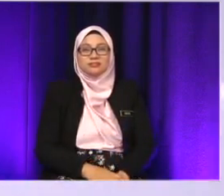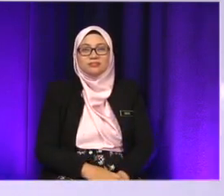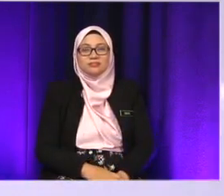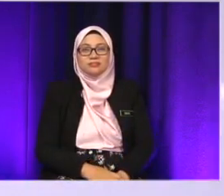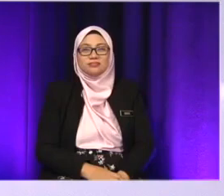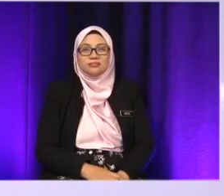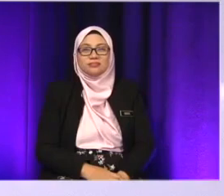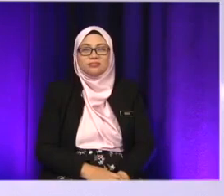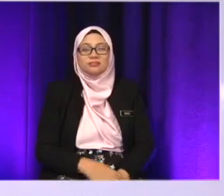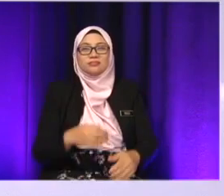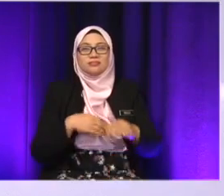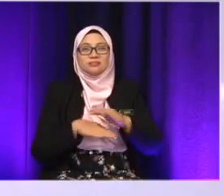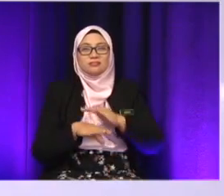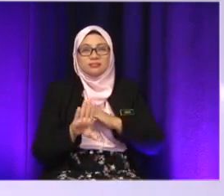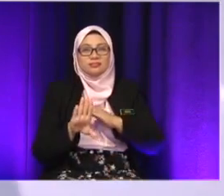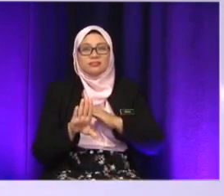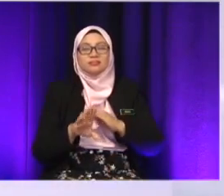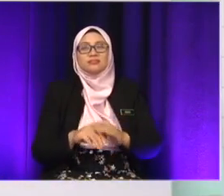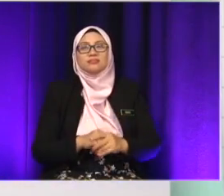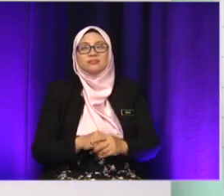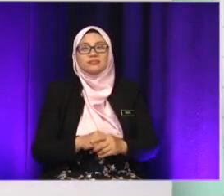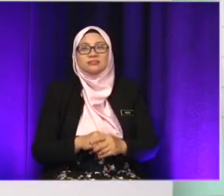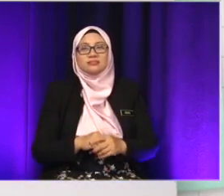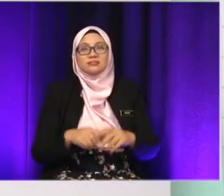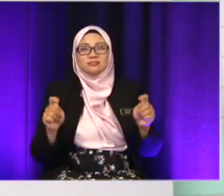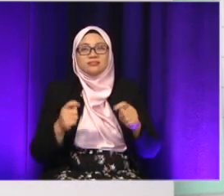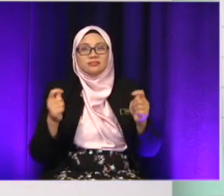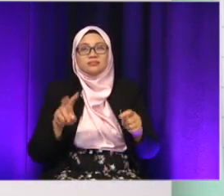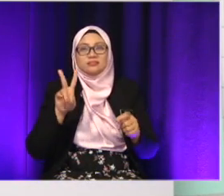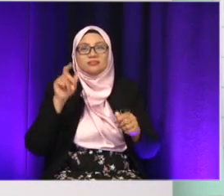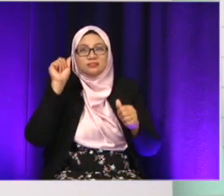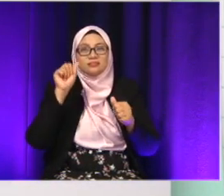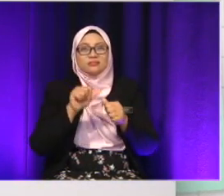Jadi dia masuk balik. Ni dia. Ini tindakan dua. Nampak